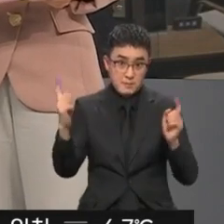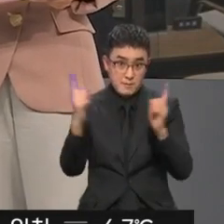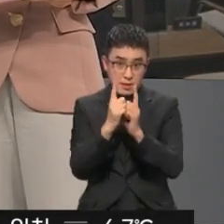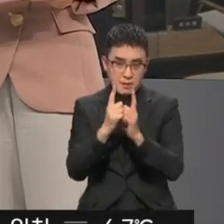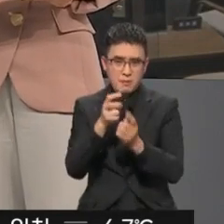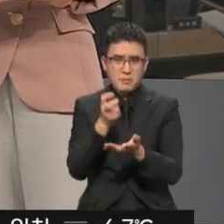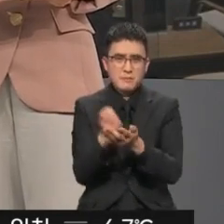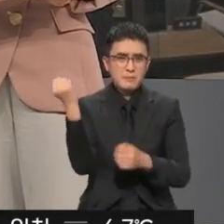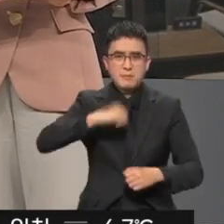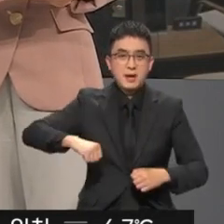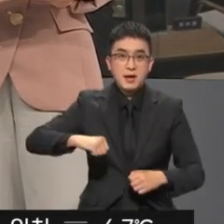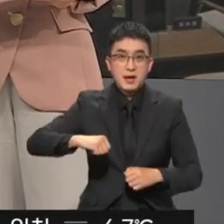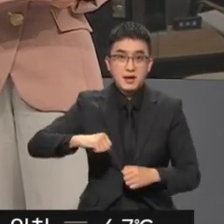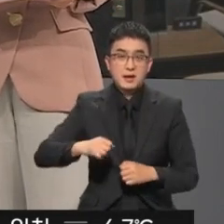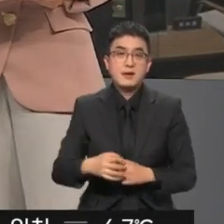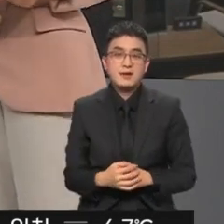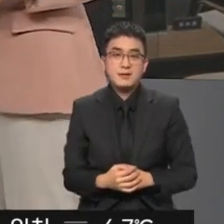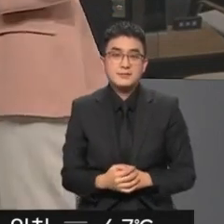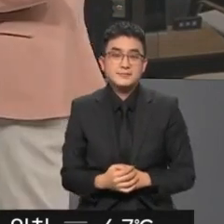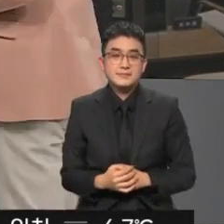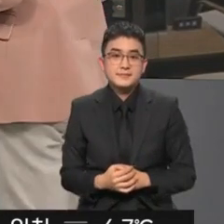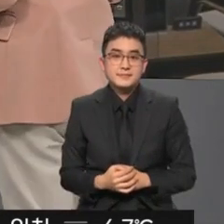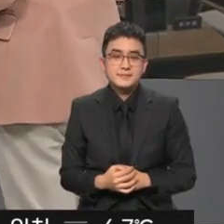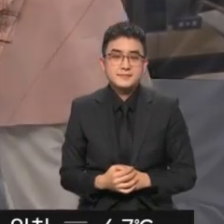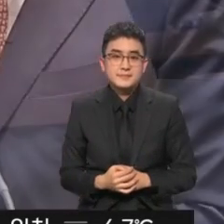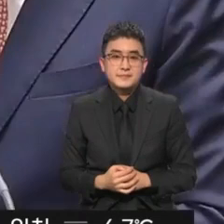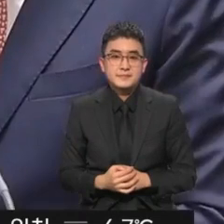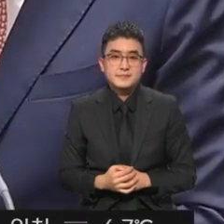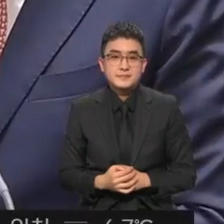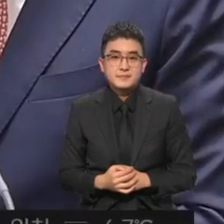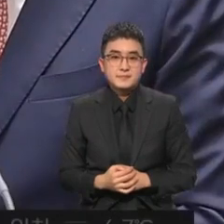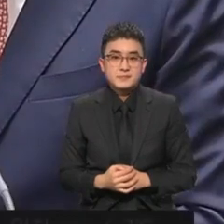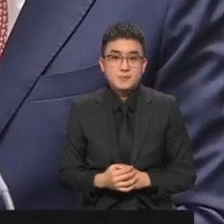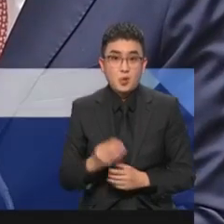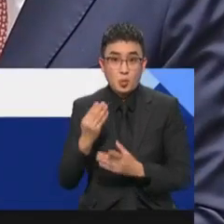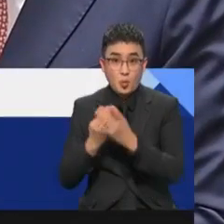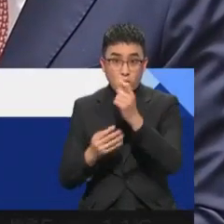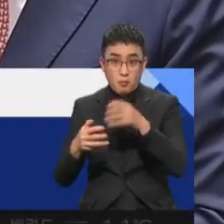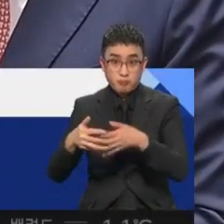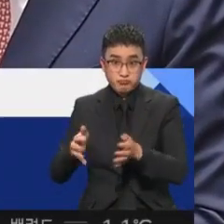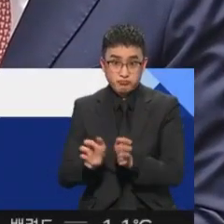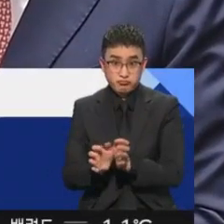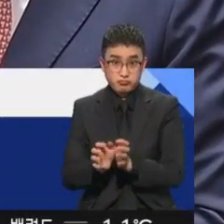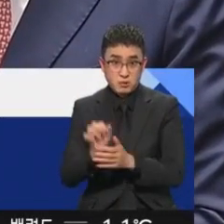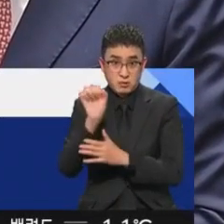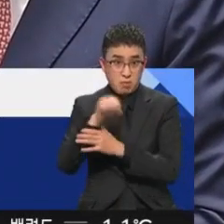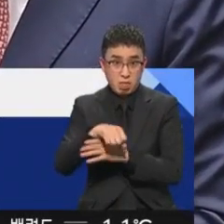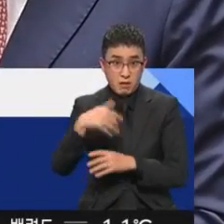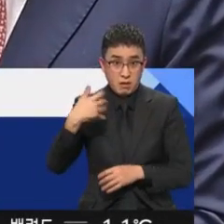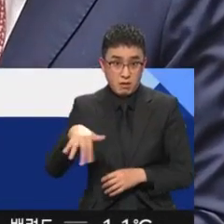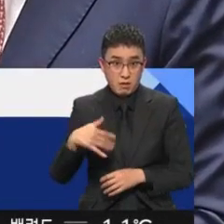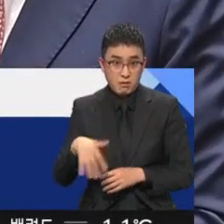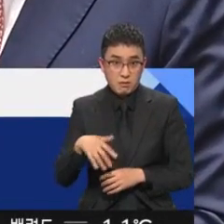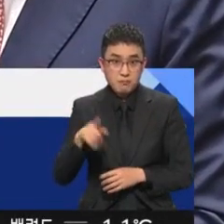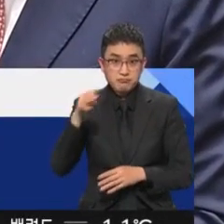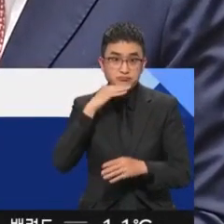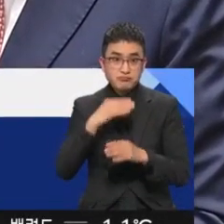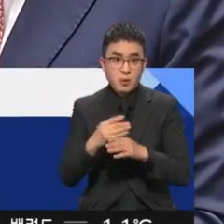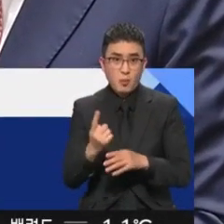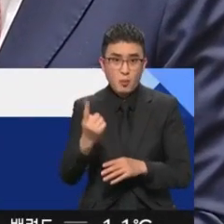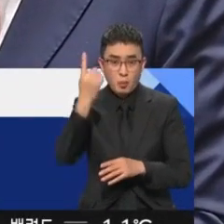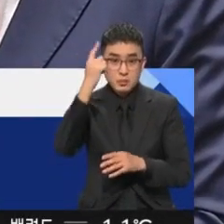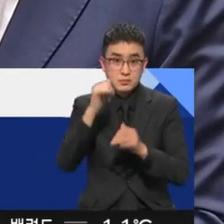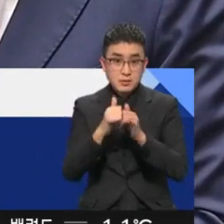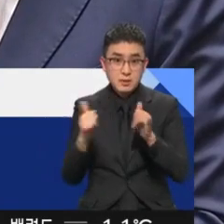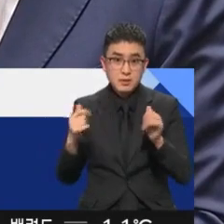통일부 장관의 답변이었습니다. 통일부가 승인하지 않은 북한 고위층 접촉 의혹까지 나왔습니다.